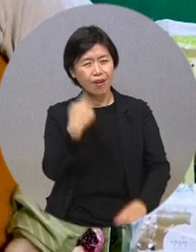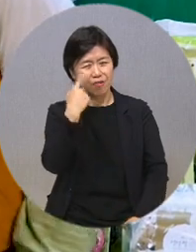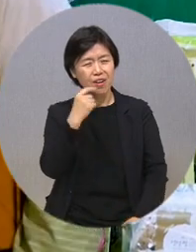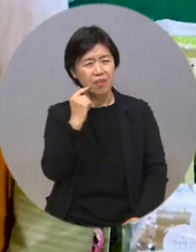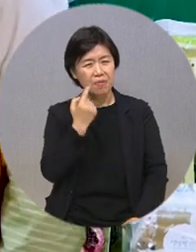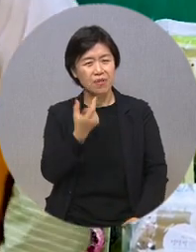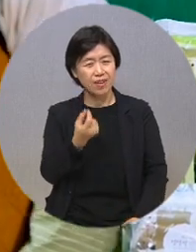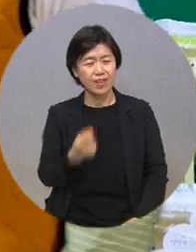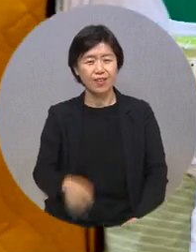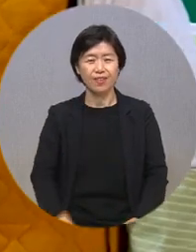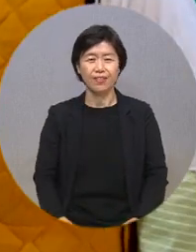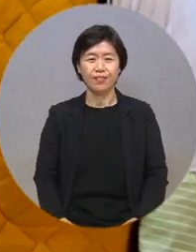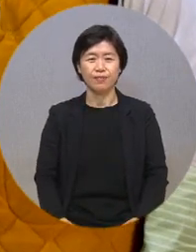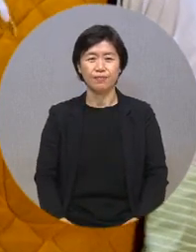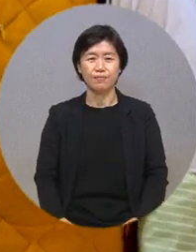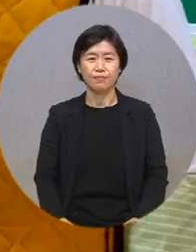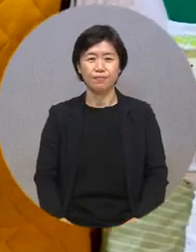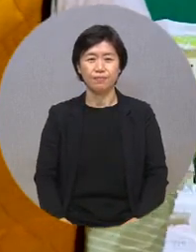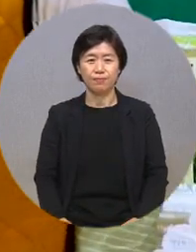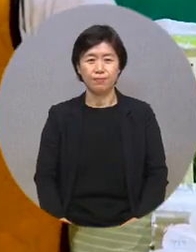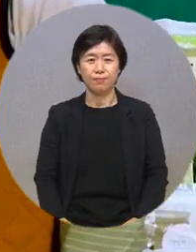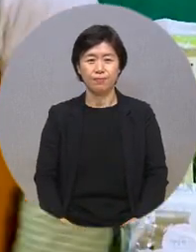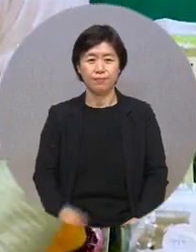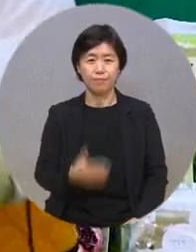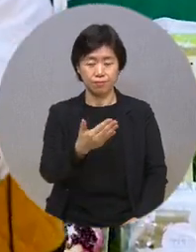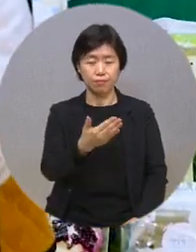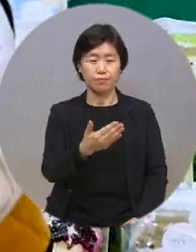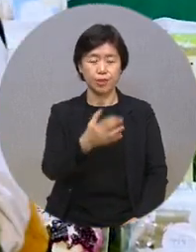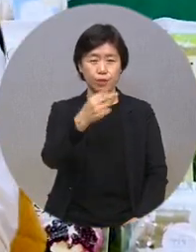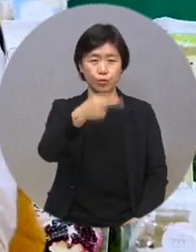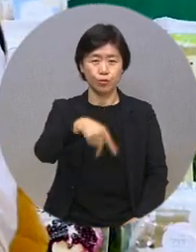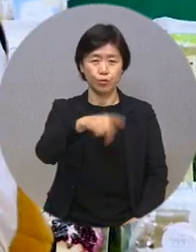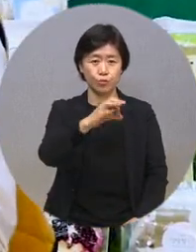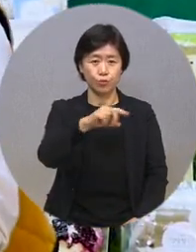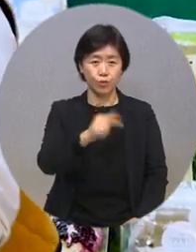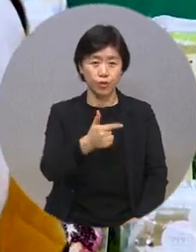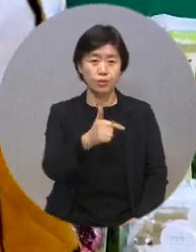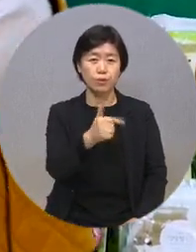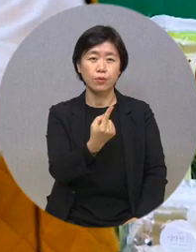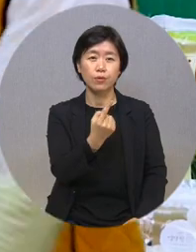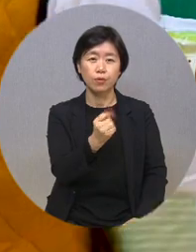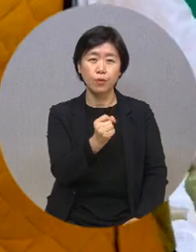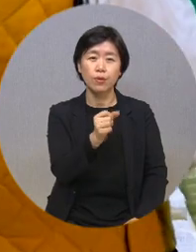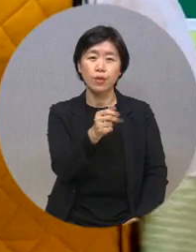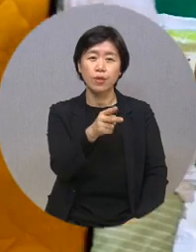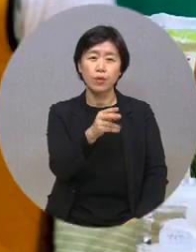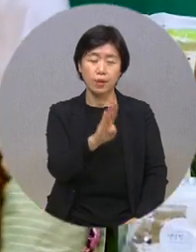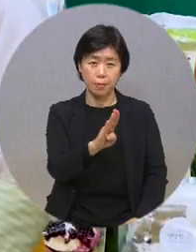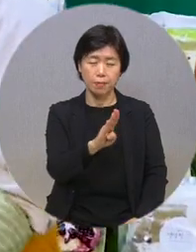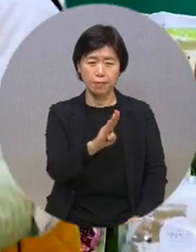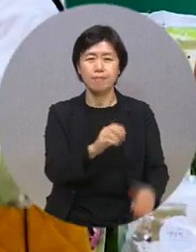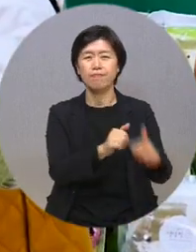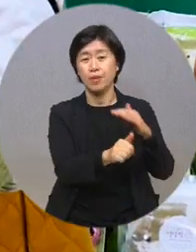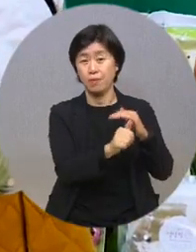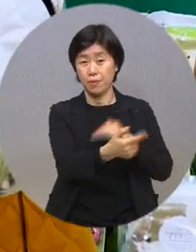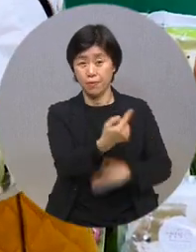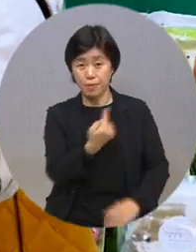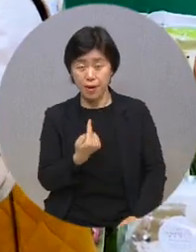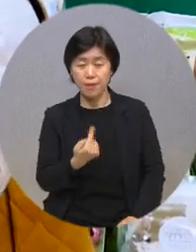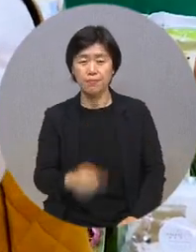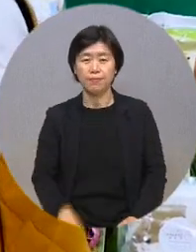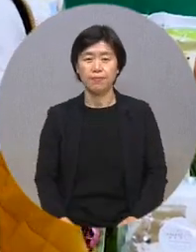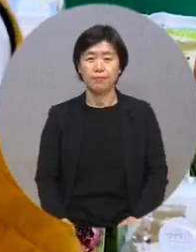싶어요. 자, 그렇다면. 두원농협을 대표한 마스코트. 마스코트가 왜 고흥